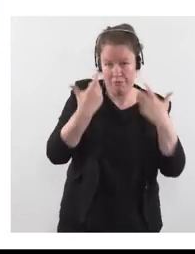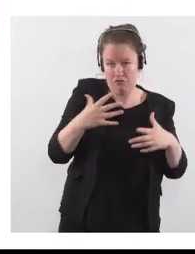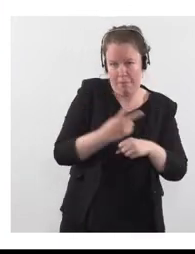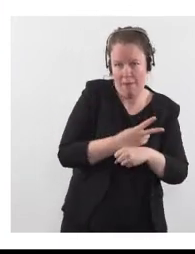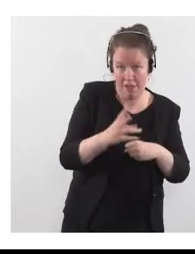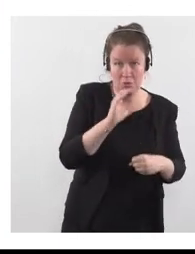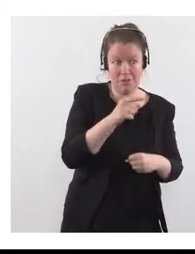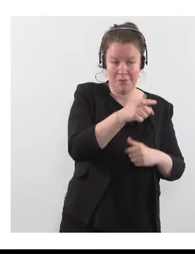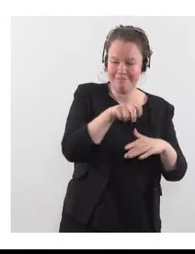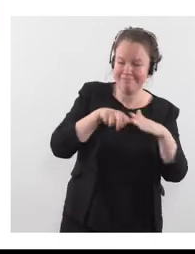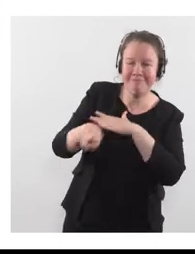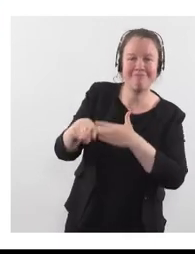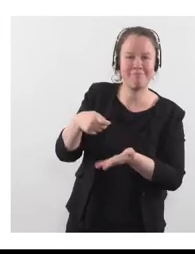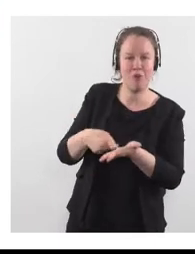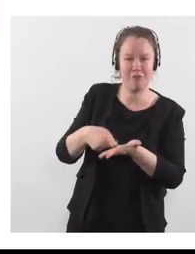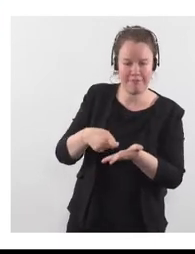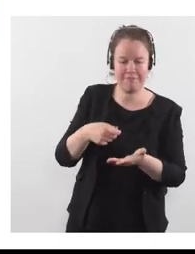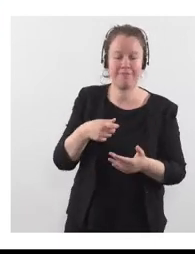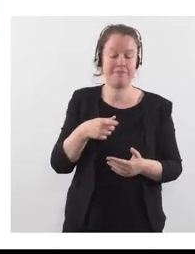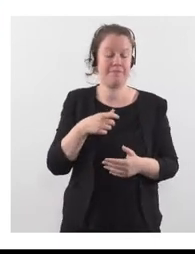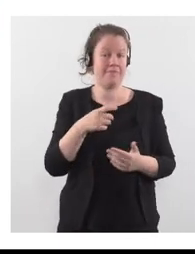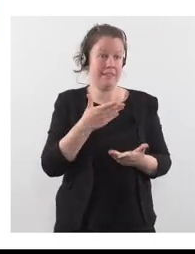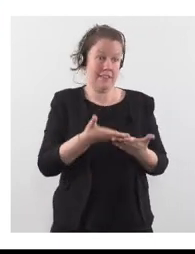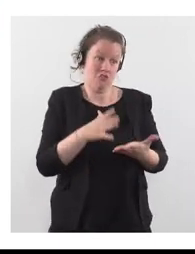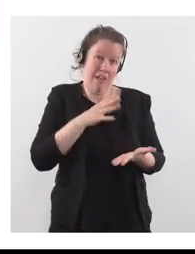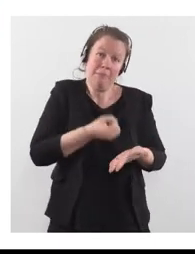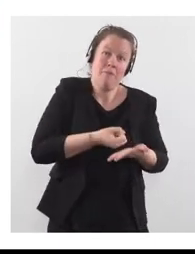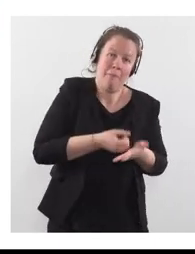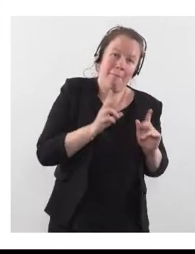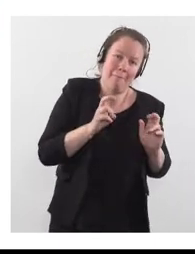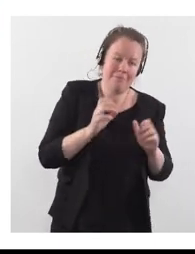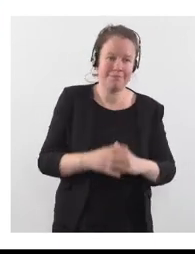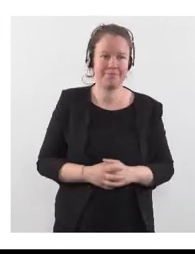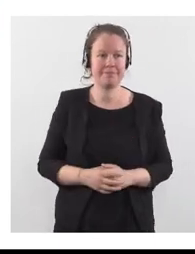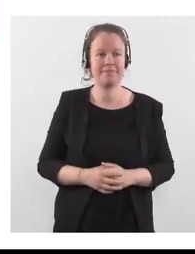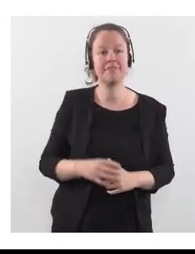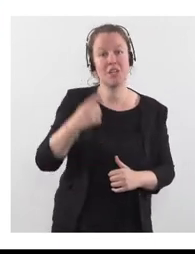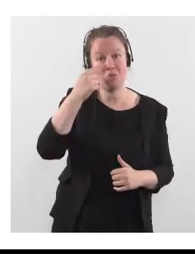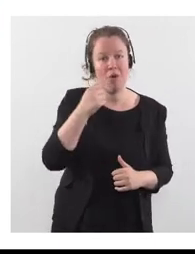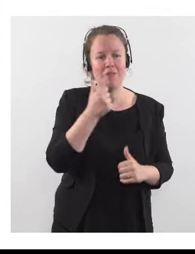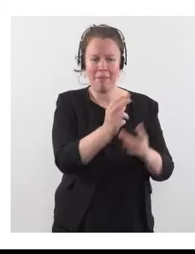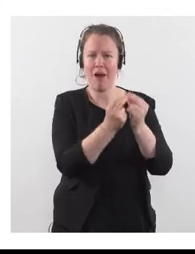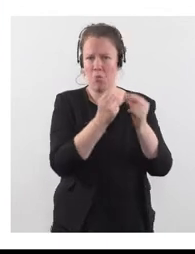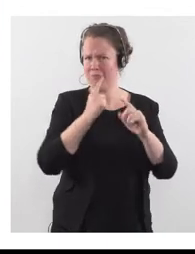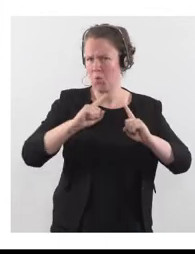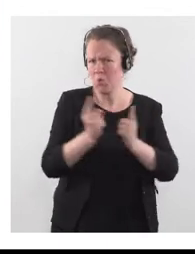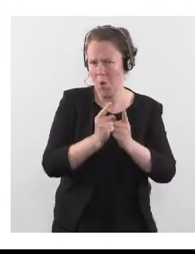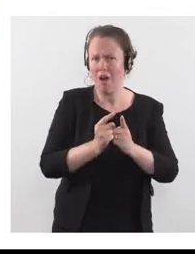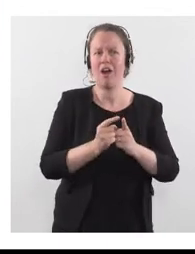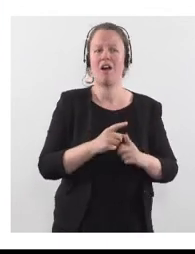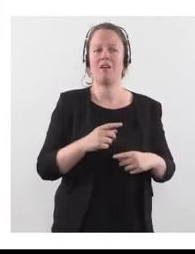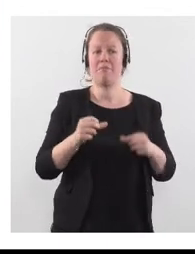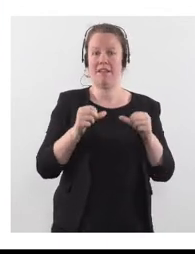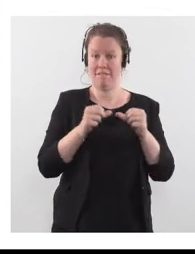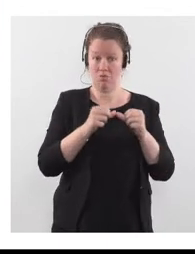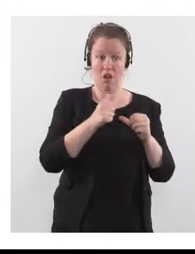une banque et je crois que si il n'a pas assez décrit ce qui s'est vraiment passé, il lui a montré ses